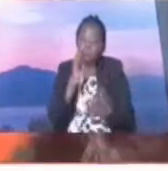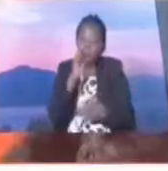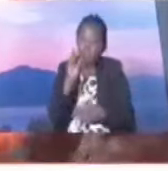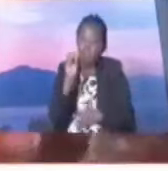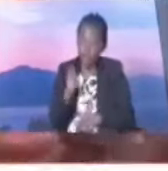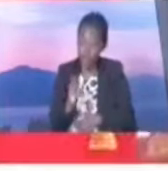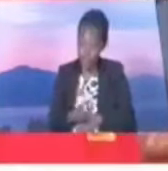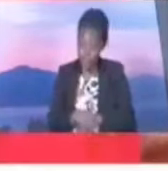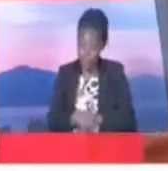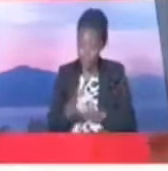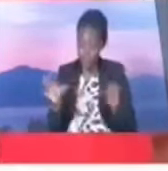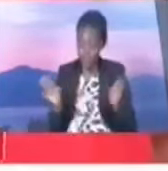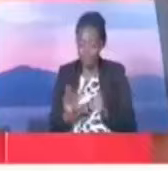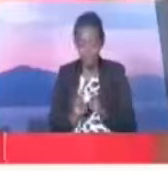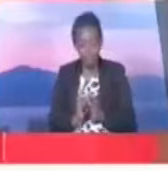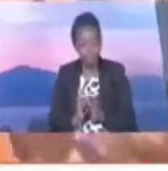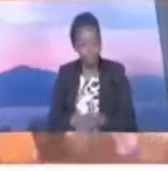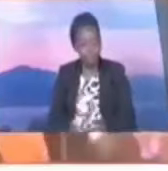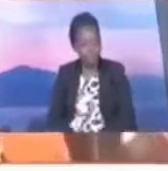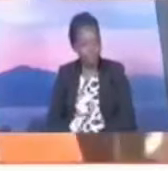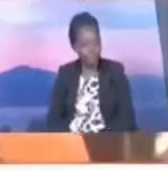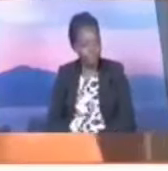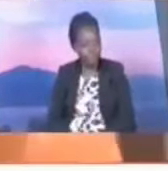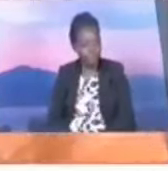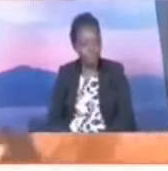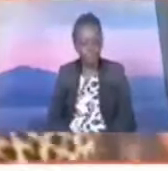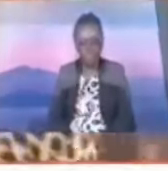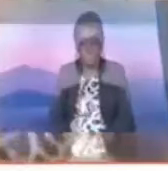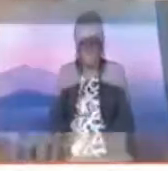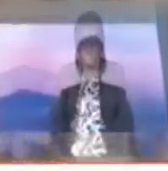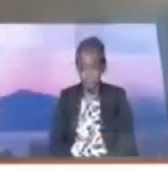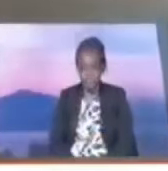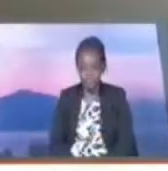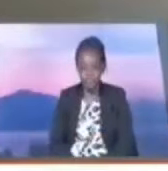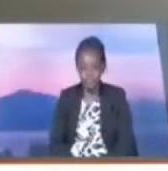okukolebwa. Disan Mutyaba yakusakidde ekkulire lino Crab Kede TV.